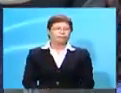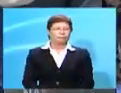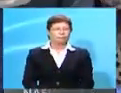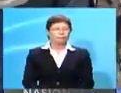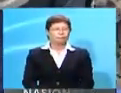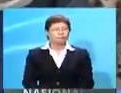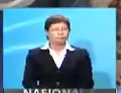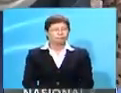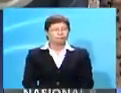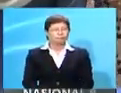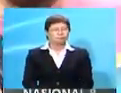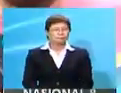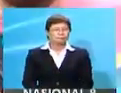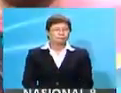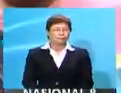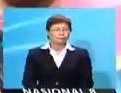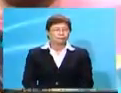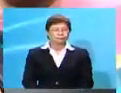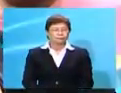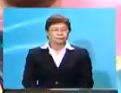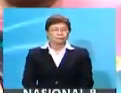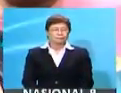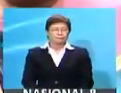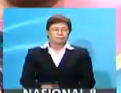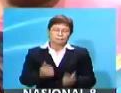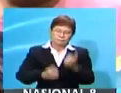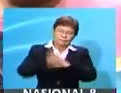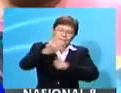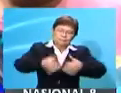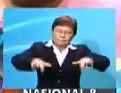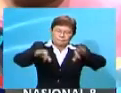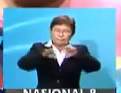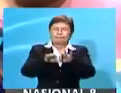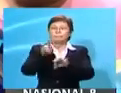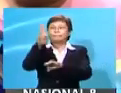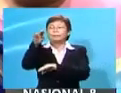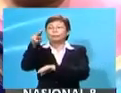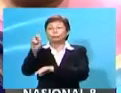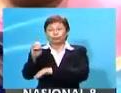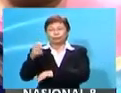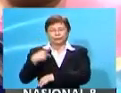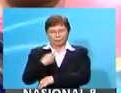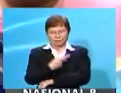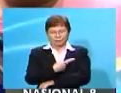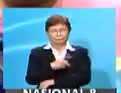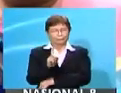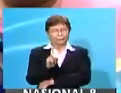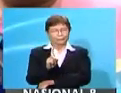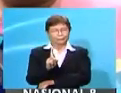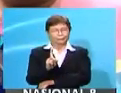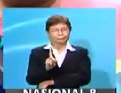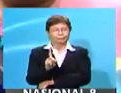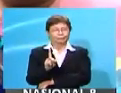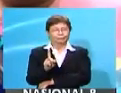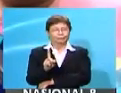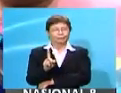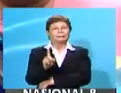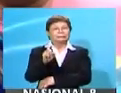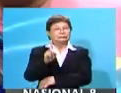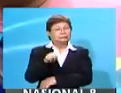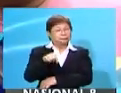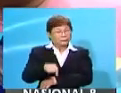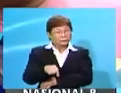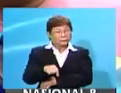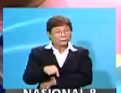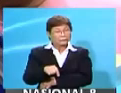bersabar yang lebih penting adalah umno kita Jangan jadikan ini sebagai satu isu untuk